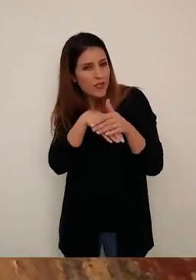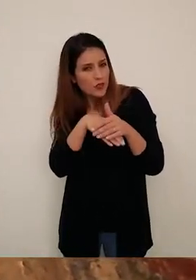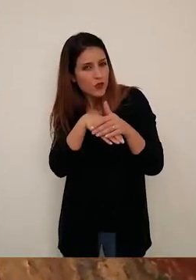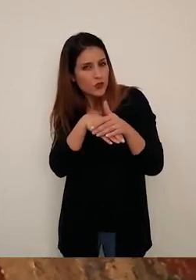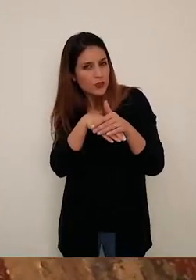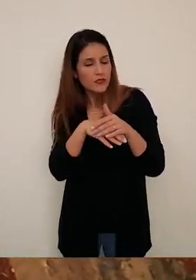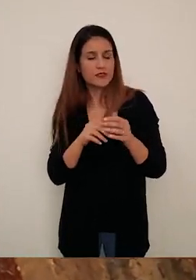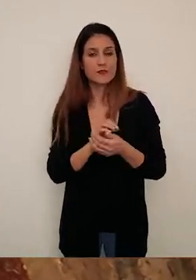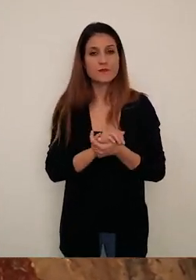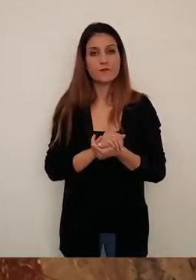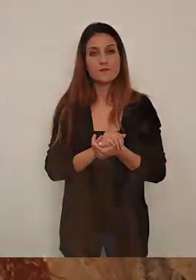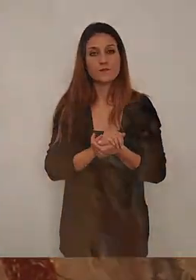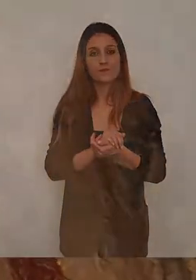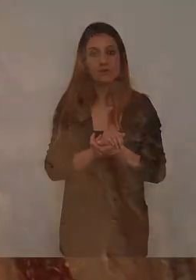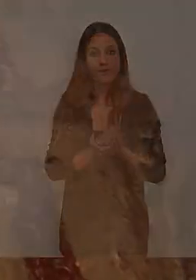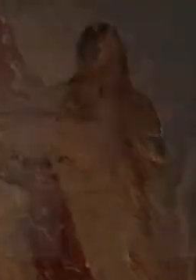seppellire.